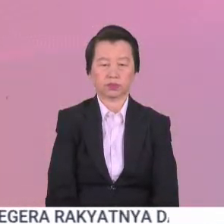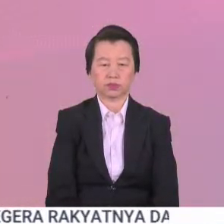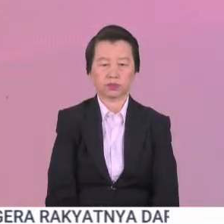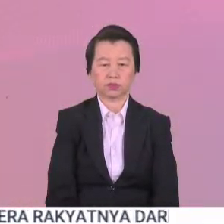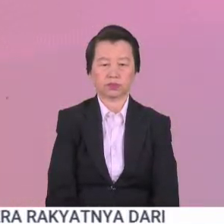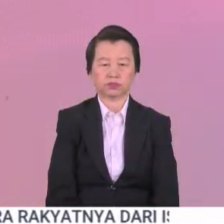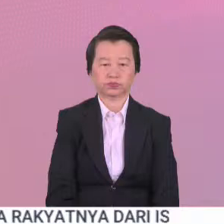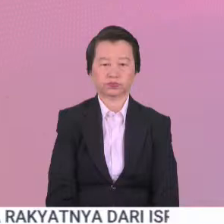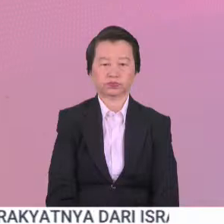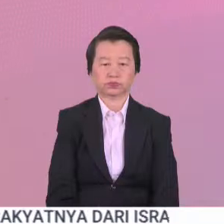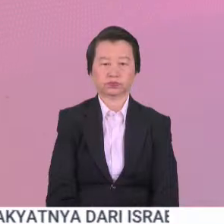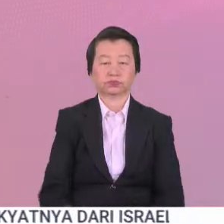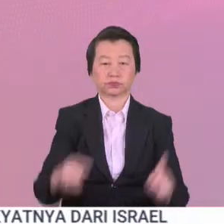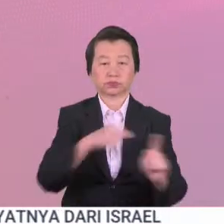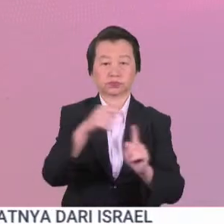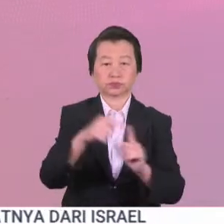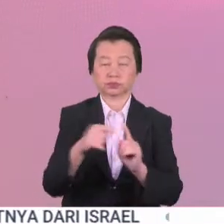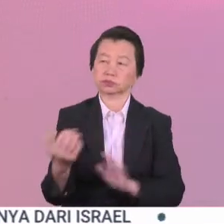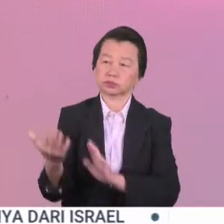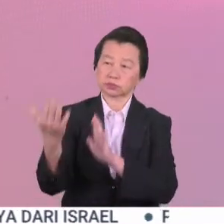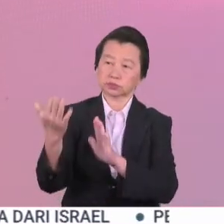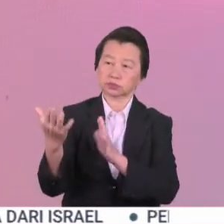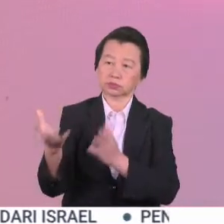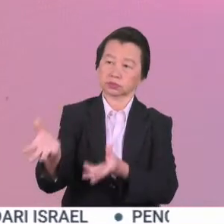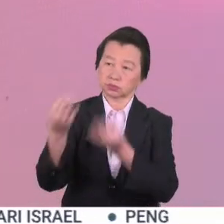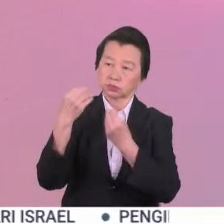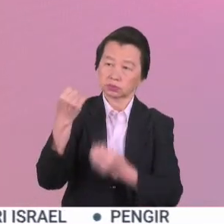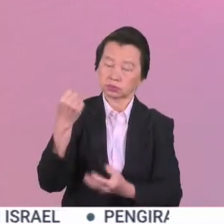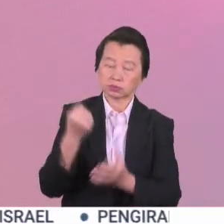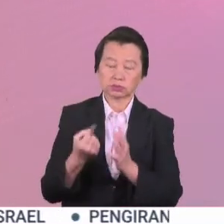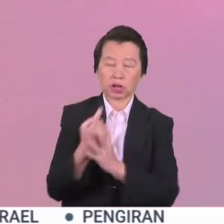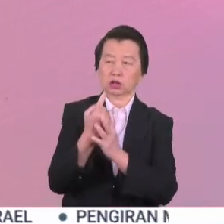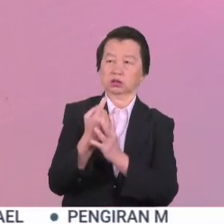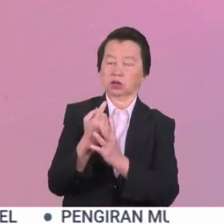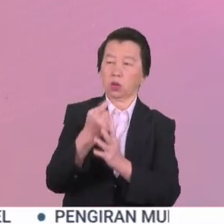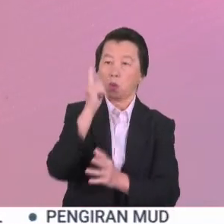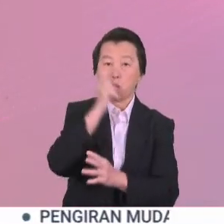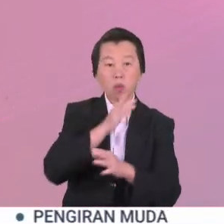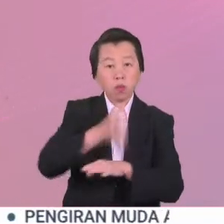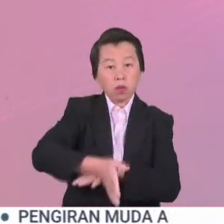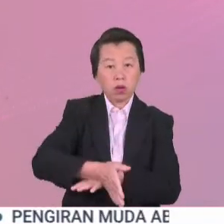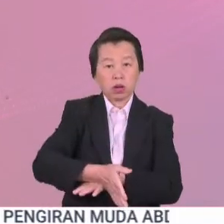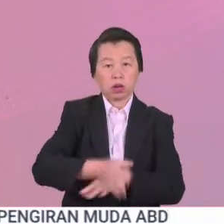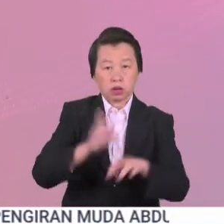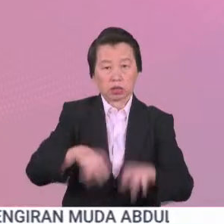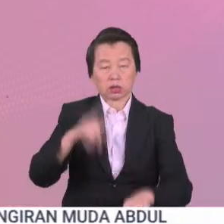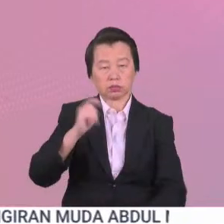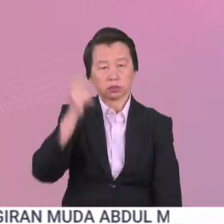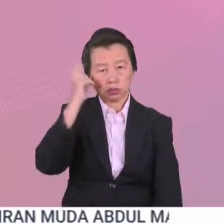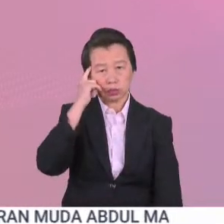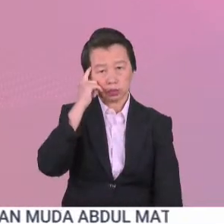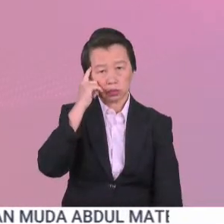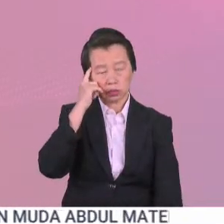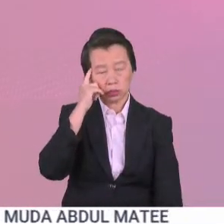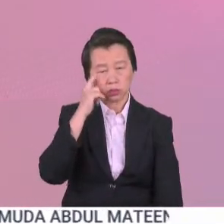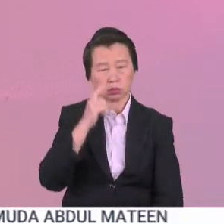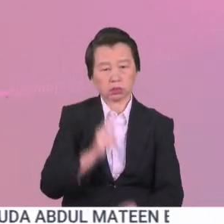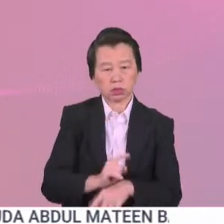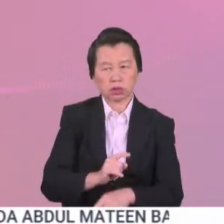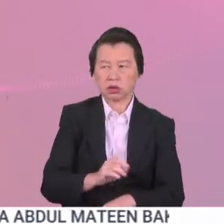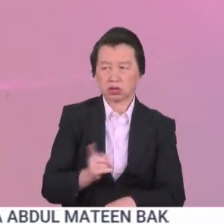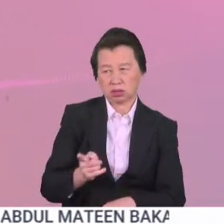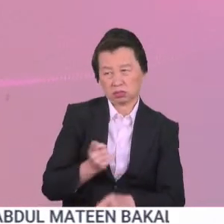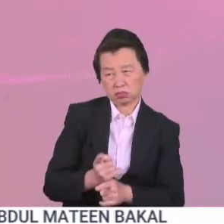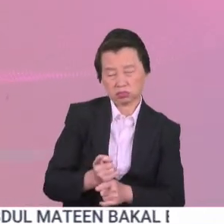dilaporkan saudara apabila berhadapan maklumat yang boleh Mencetuskan ekstremisme rakyat perlu mengambil kira nilai tabayun iaitu mencari